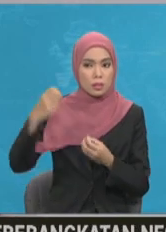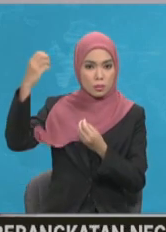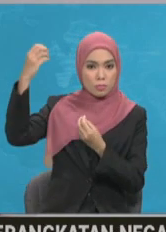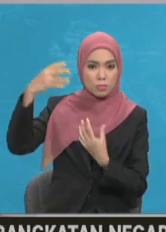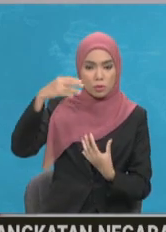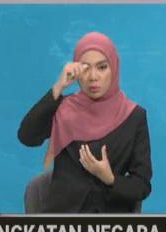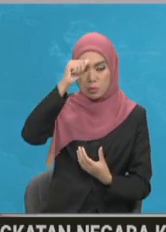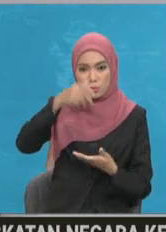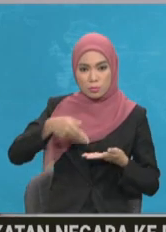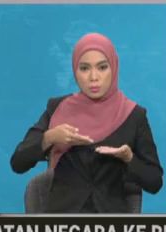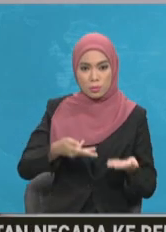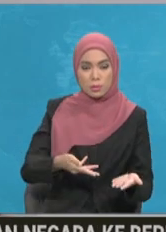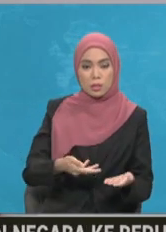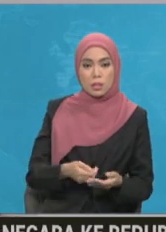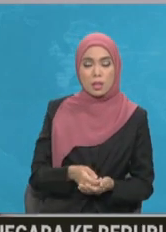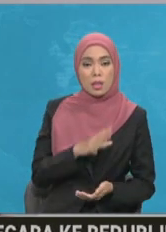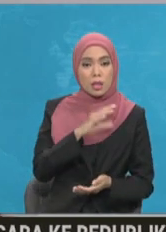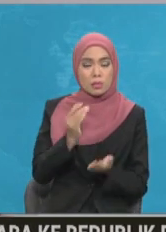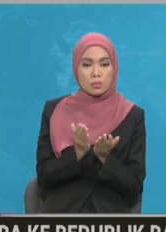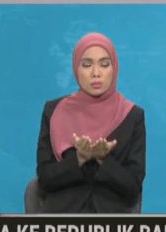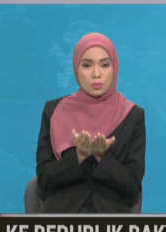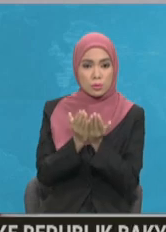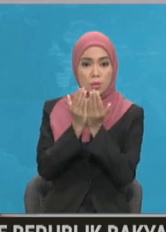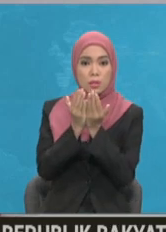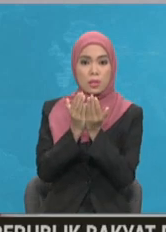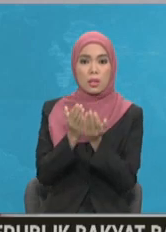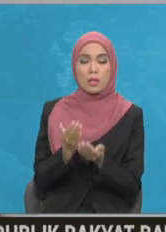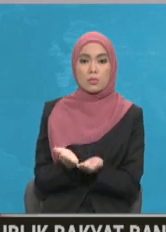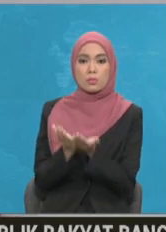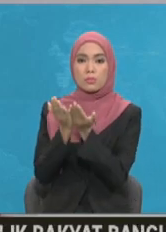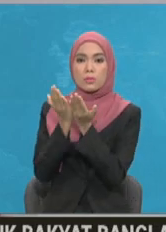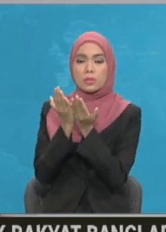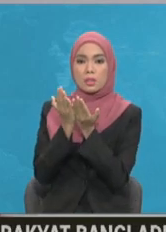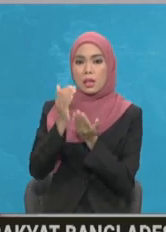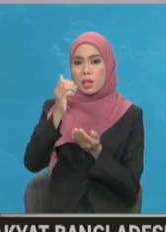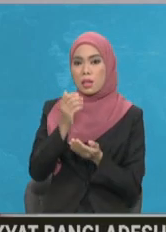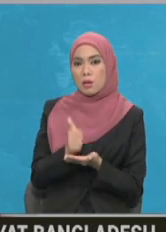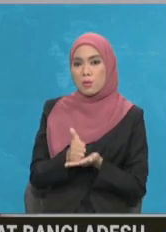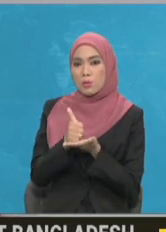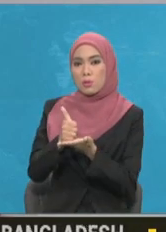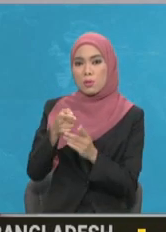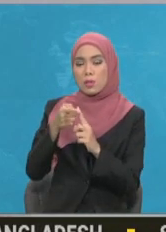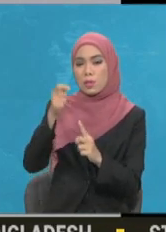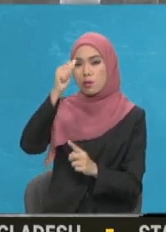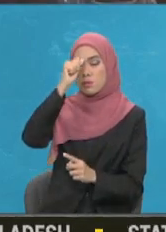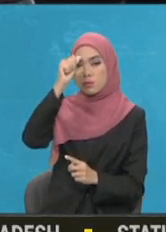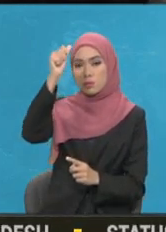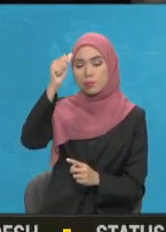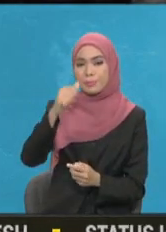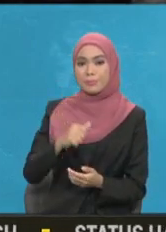berdoa memohon pertolongan kepada Allah Subhanahu Wa Ta'ala serta bertawakal dalam segala